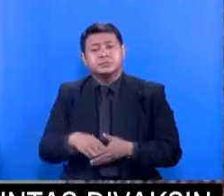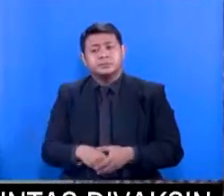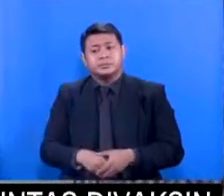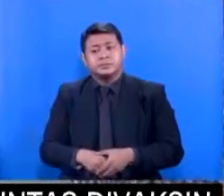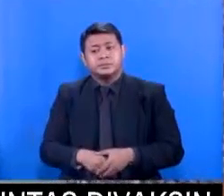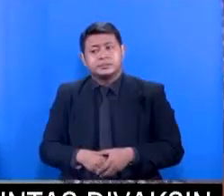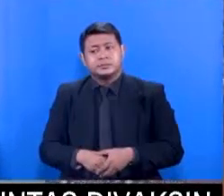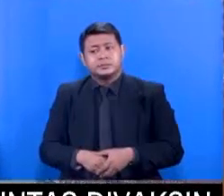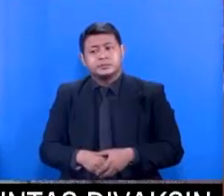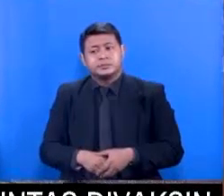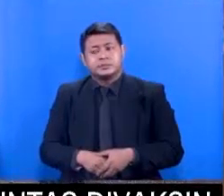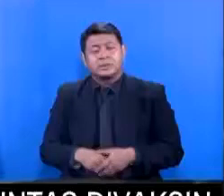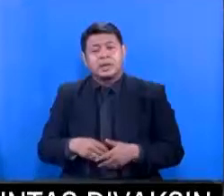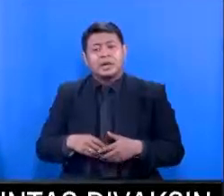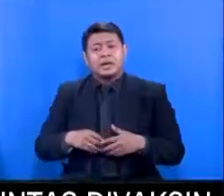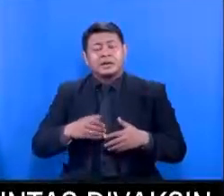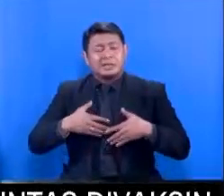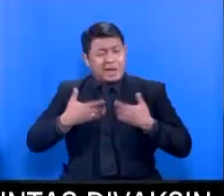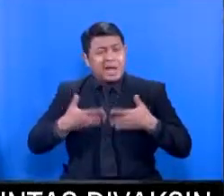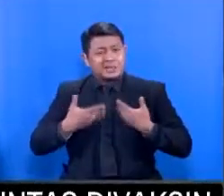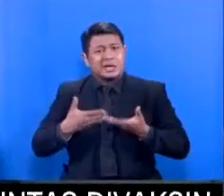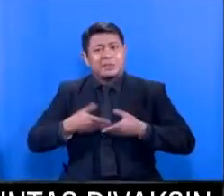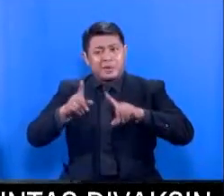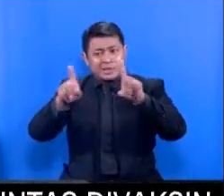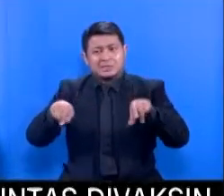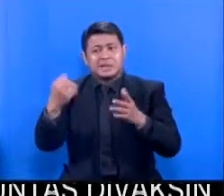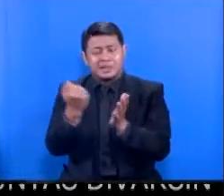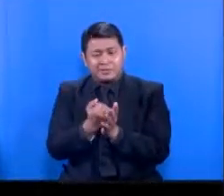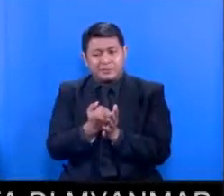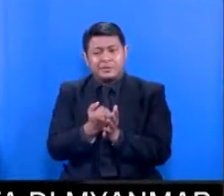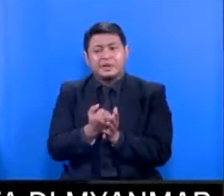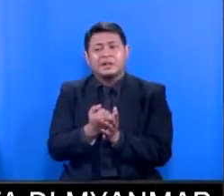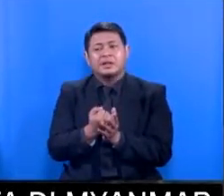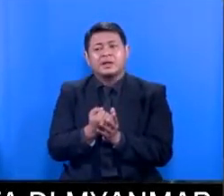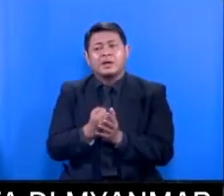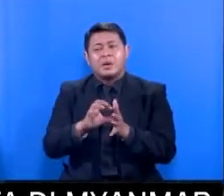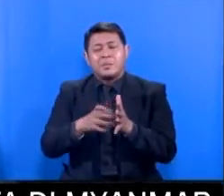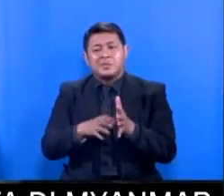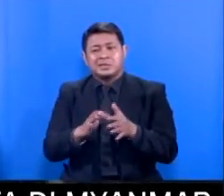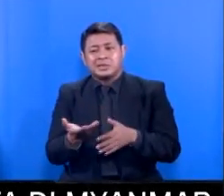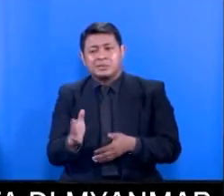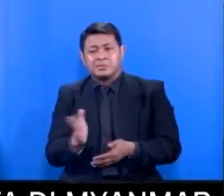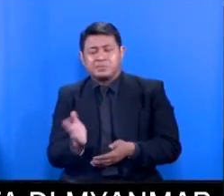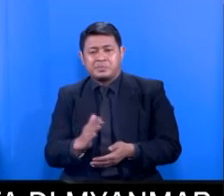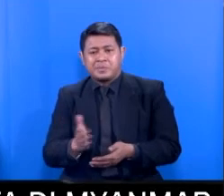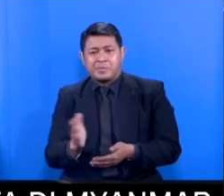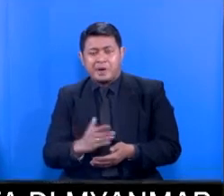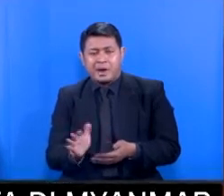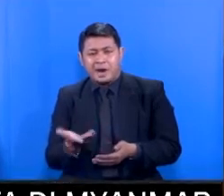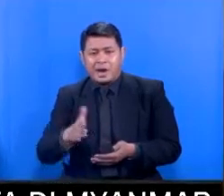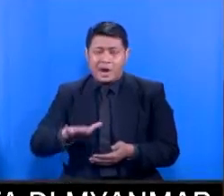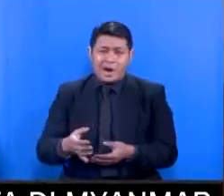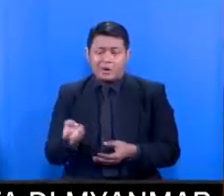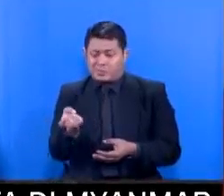Antonius Agung Nugroho mengaku senang setelah produknya mendapat sertifikat TKDN. Kini produk mesin pemanggang biji kopi bisa dibeli oleh badan